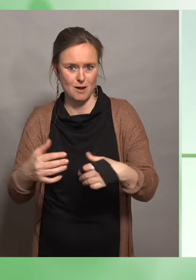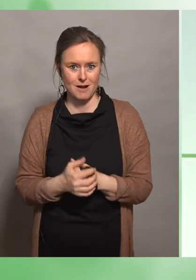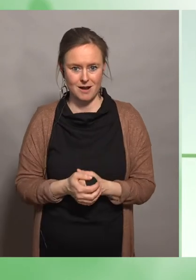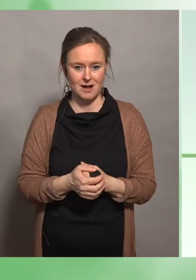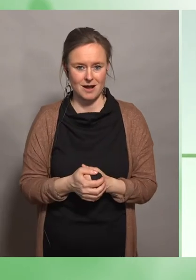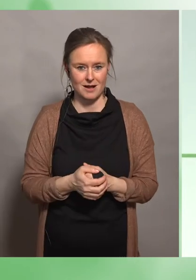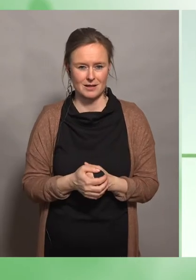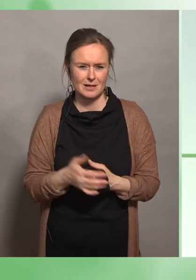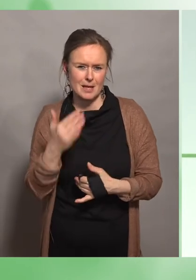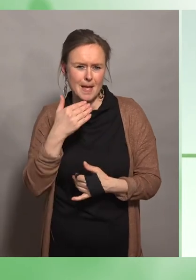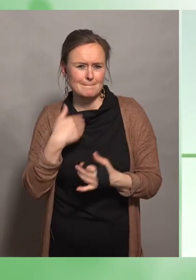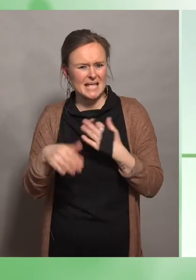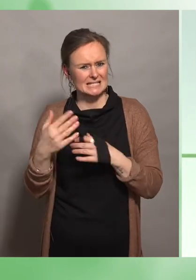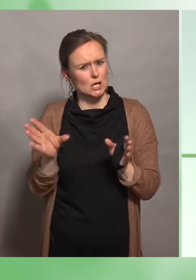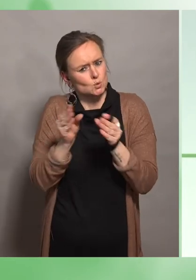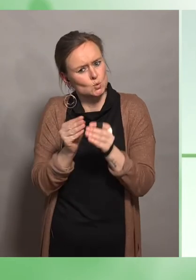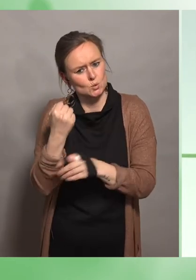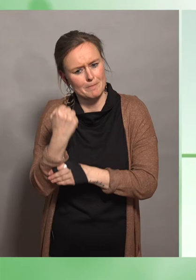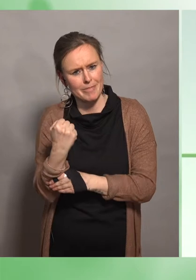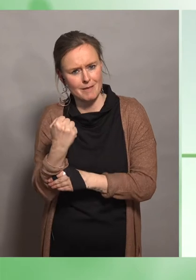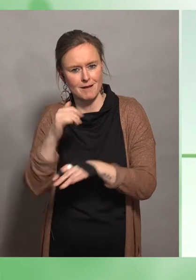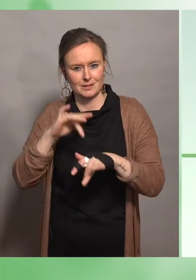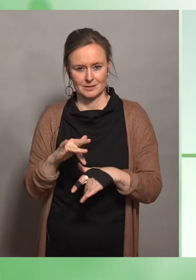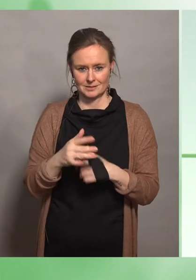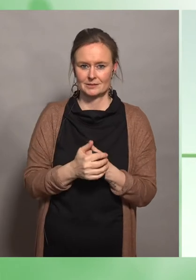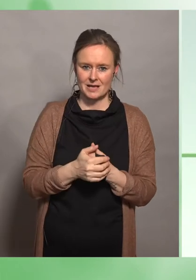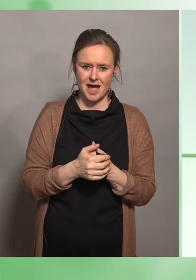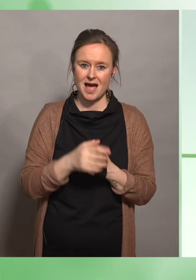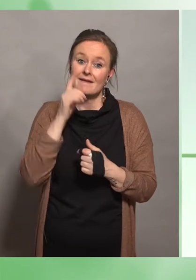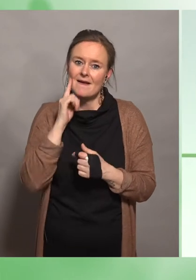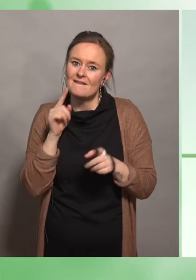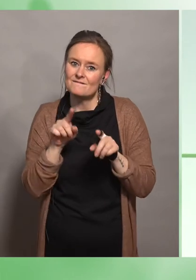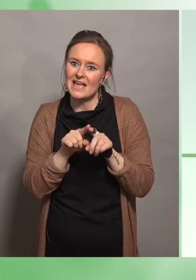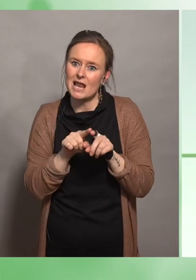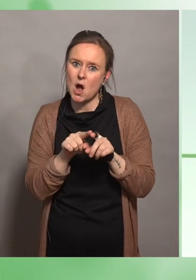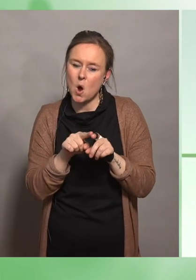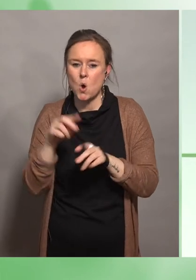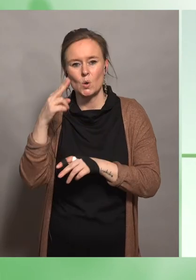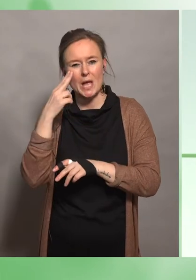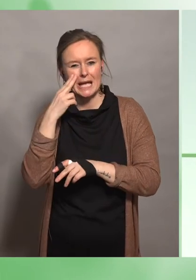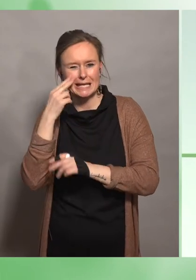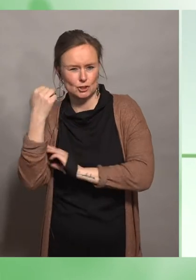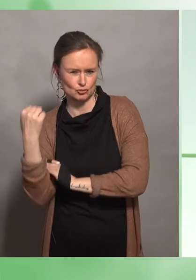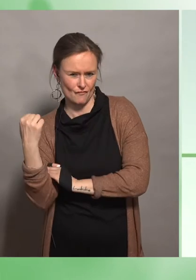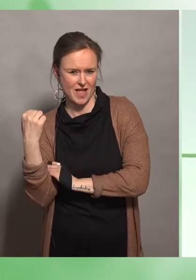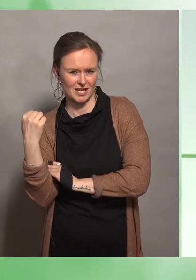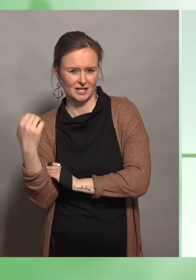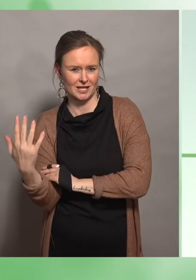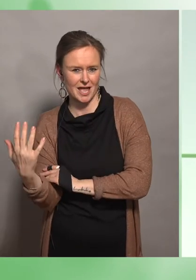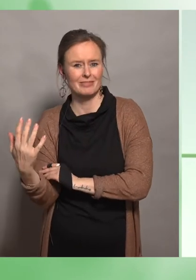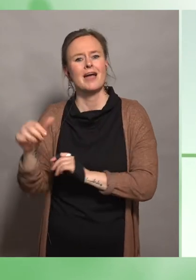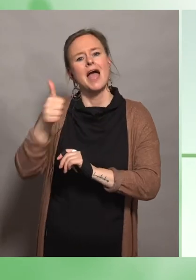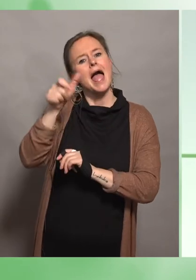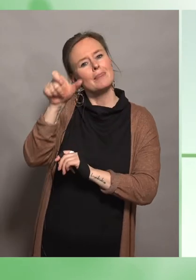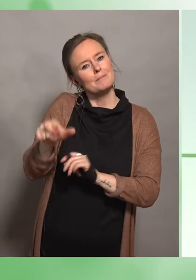Es haltet viel besser zusammen, weil es ja darum geht, auch Schwächen, die eine Person hat, gegen